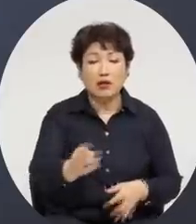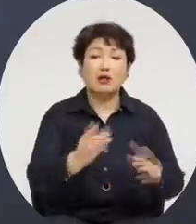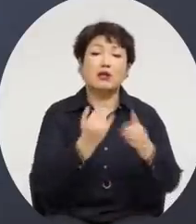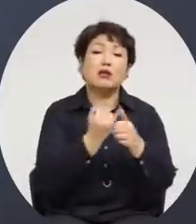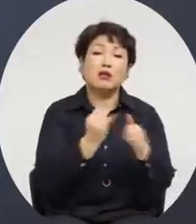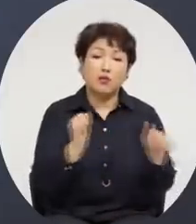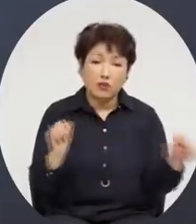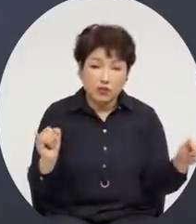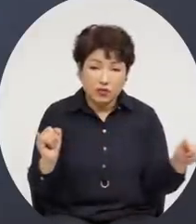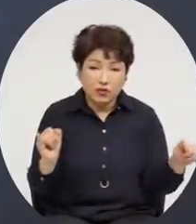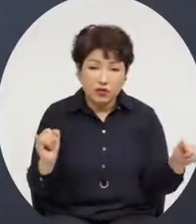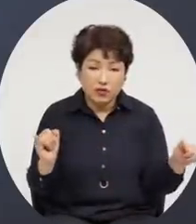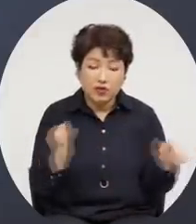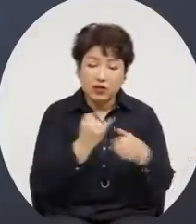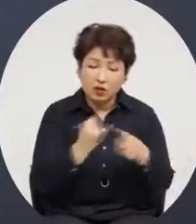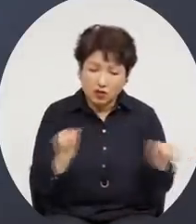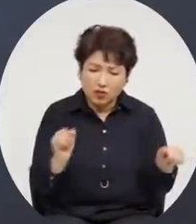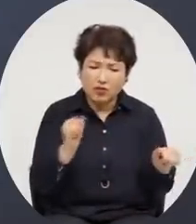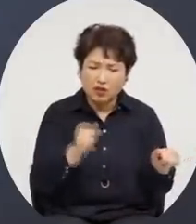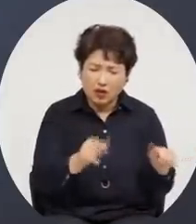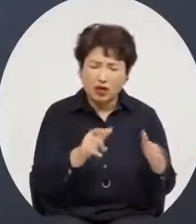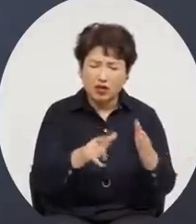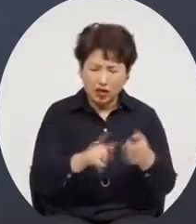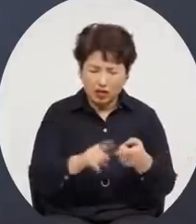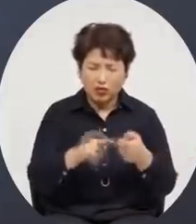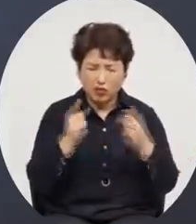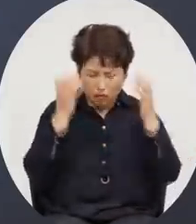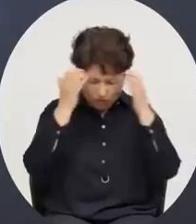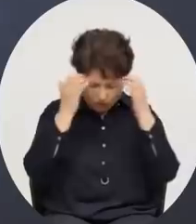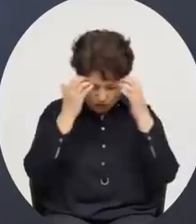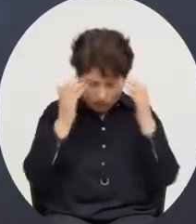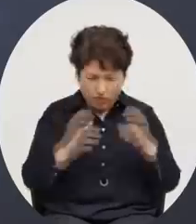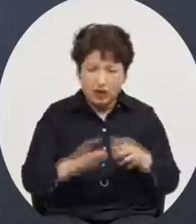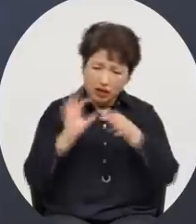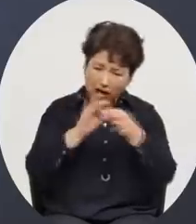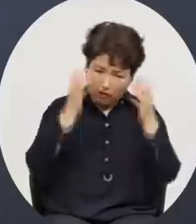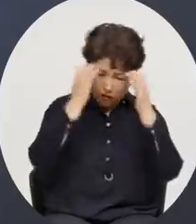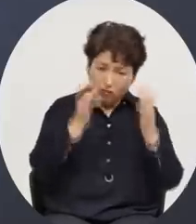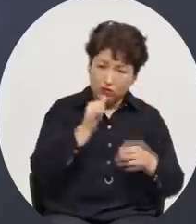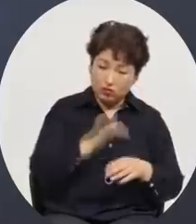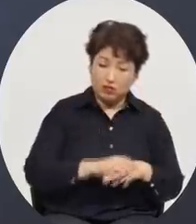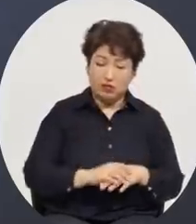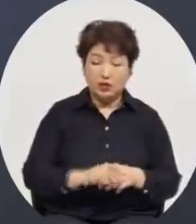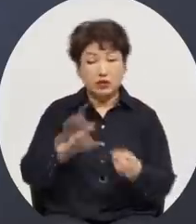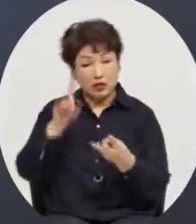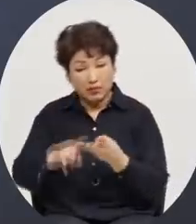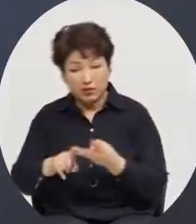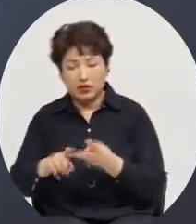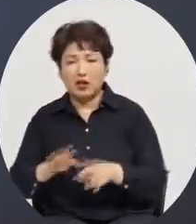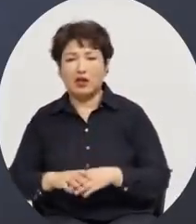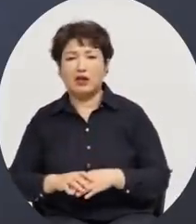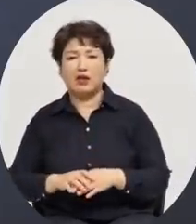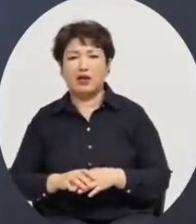선택을 해서 또 새로운 고통을 만들든지 그래도 그걸 감수하든지 아니면